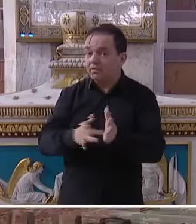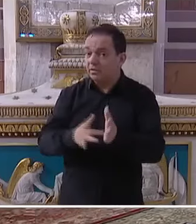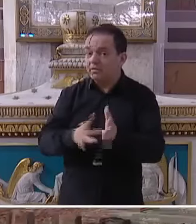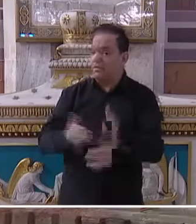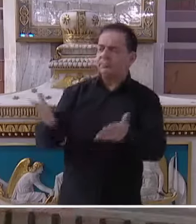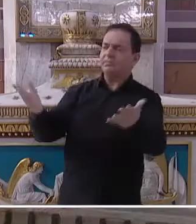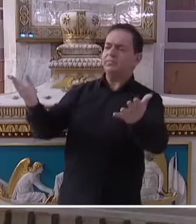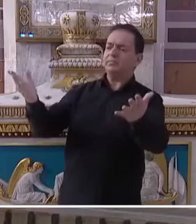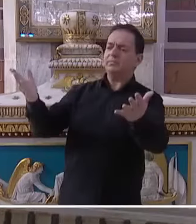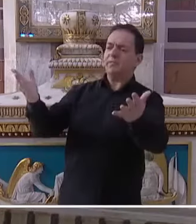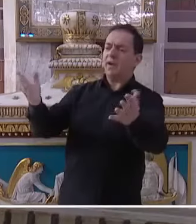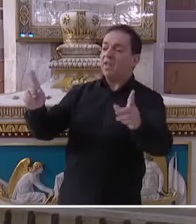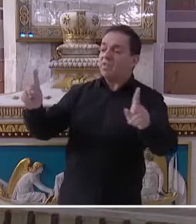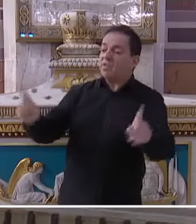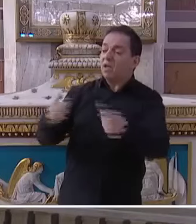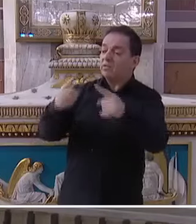«Ραβή,